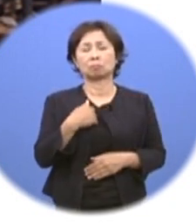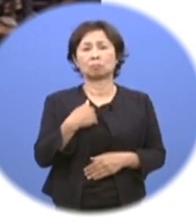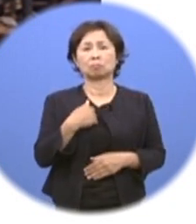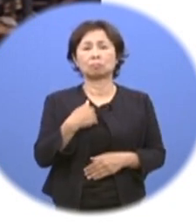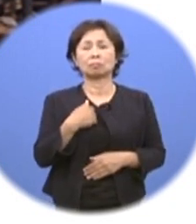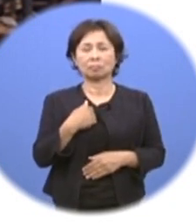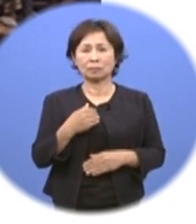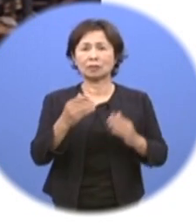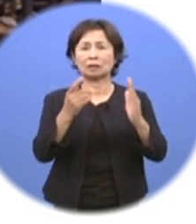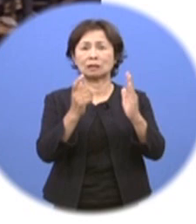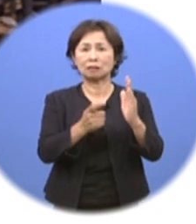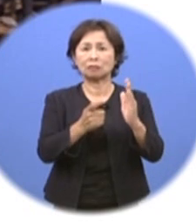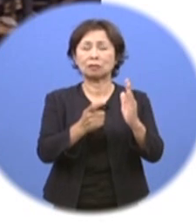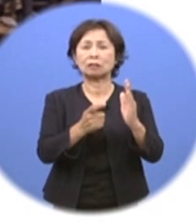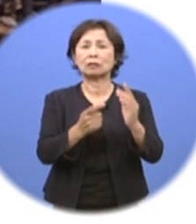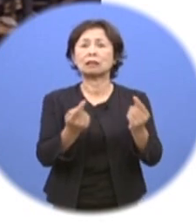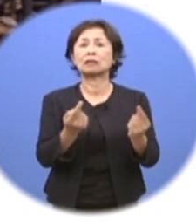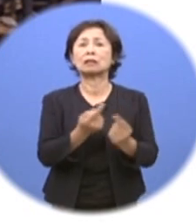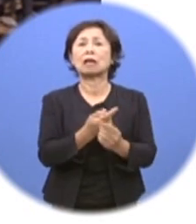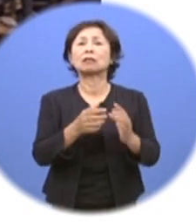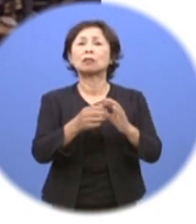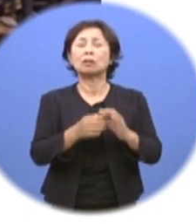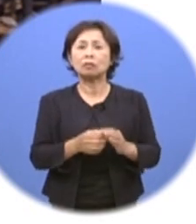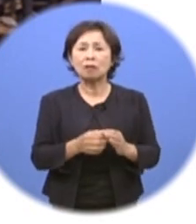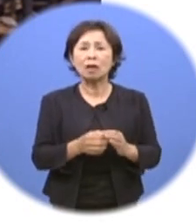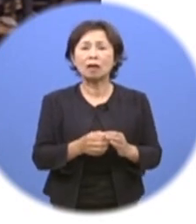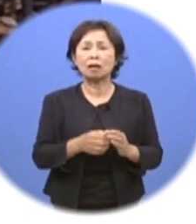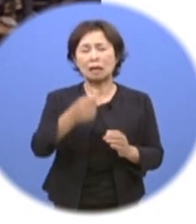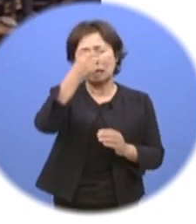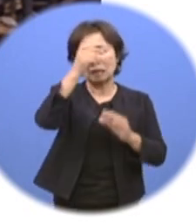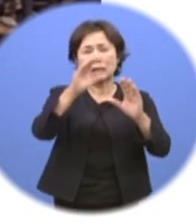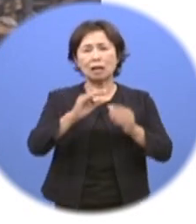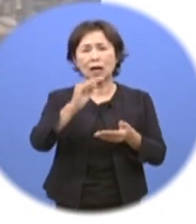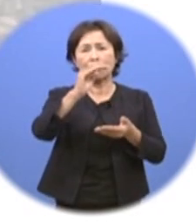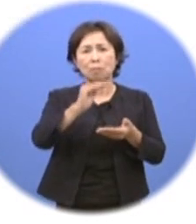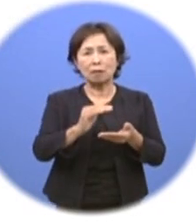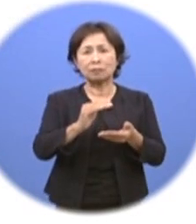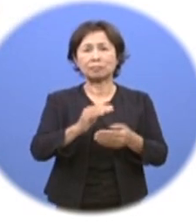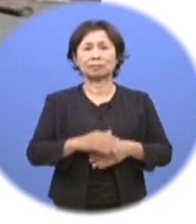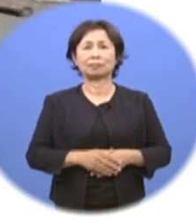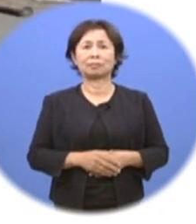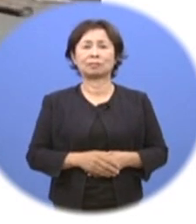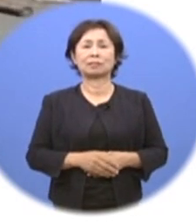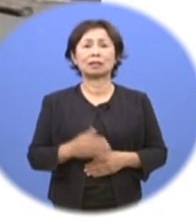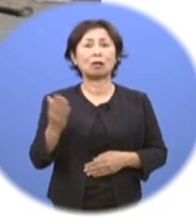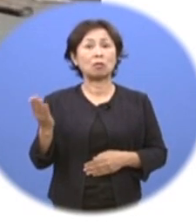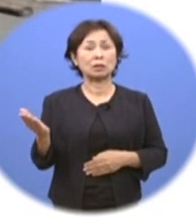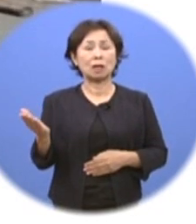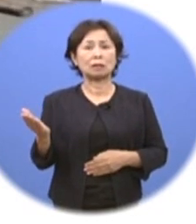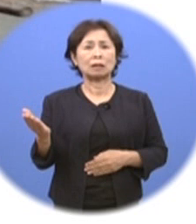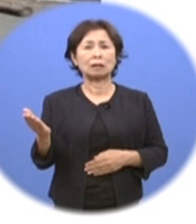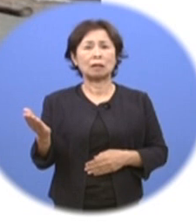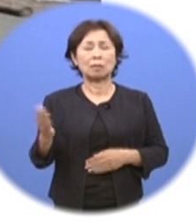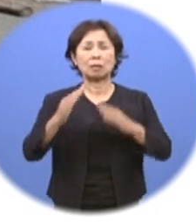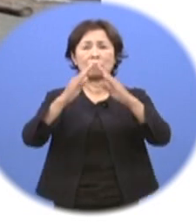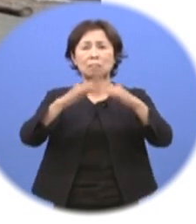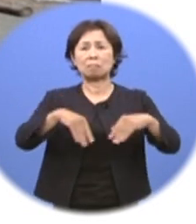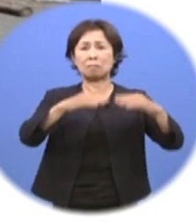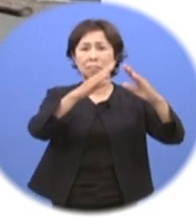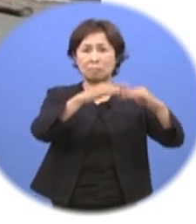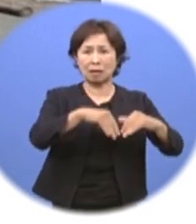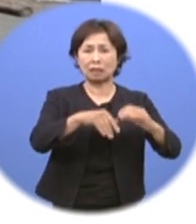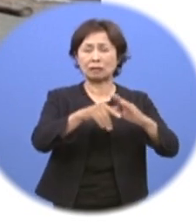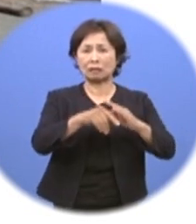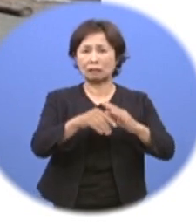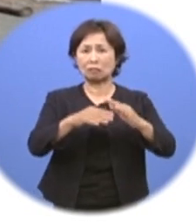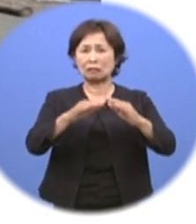住宅の耐震性を確保することで被害を抑えられていることがわかります。またこちらの写真のように住宅が倒壊すれば